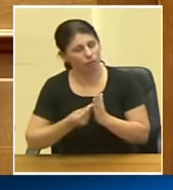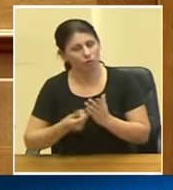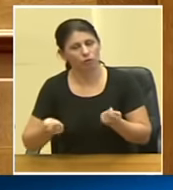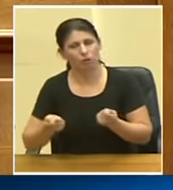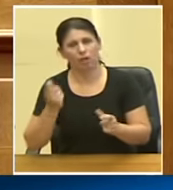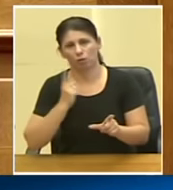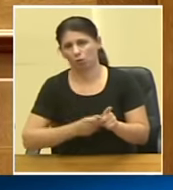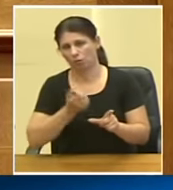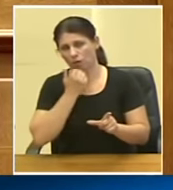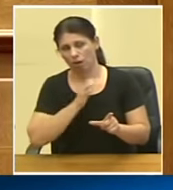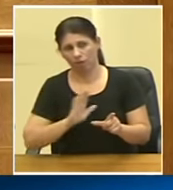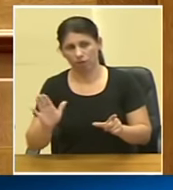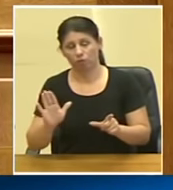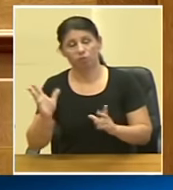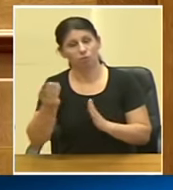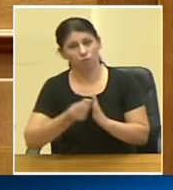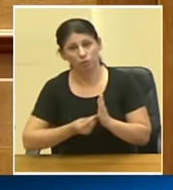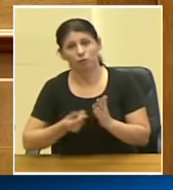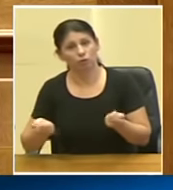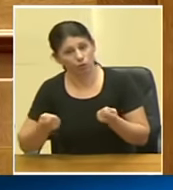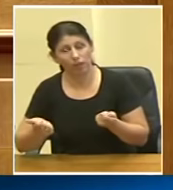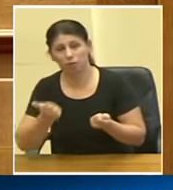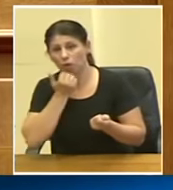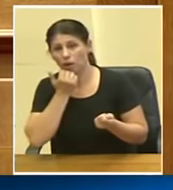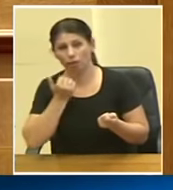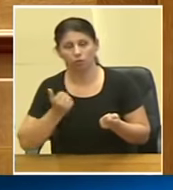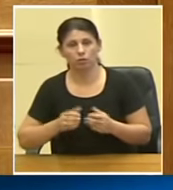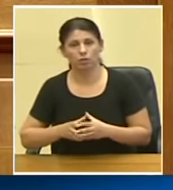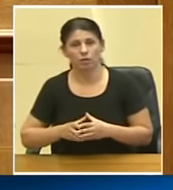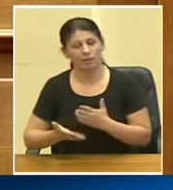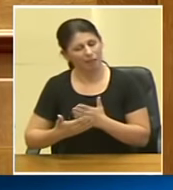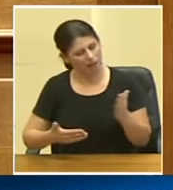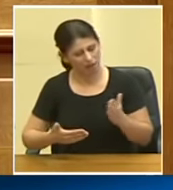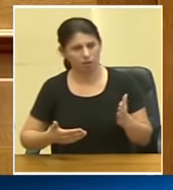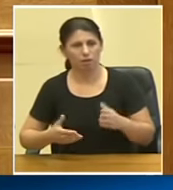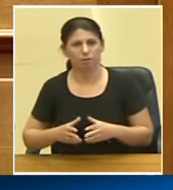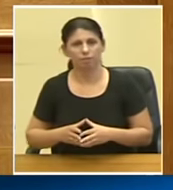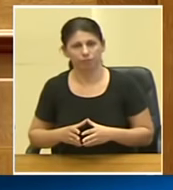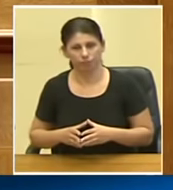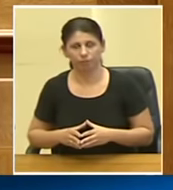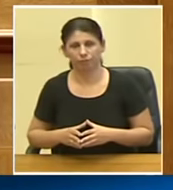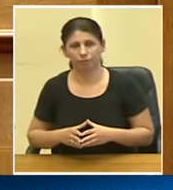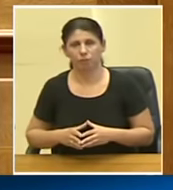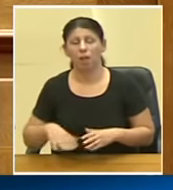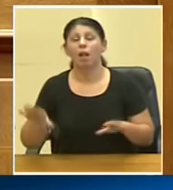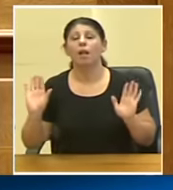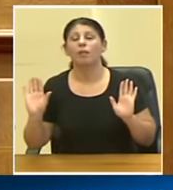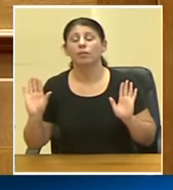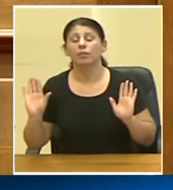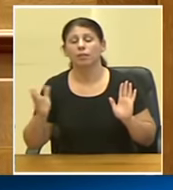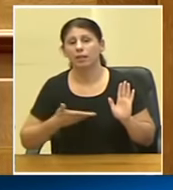ΚΚΕ, πολλές φορές το έχει κάνει το λάθος και η αριστερά. Δεν είμαστε